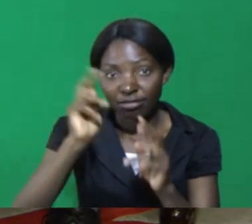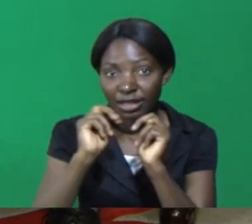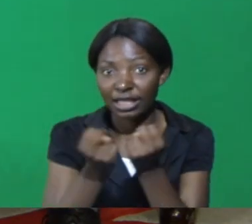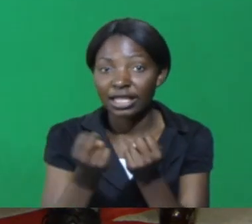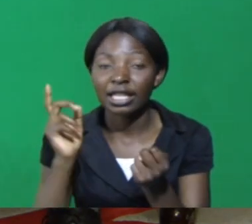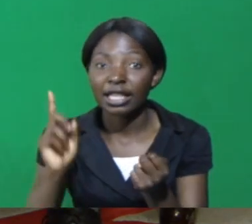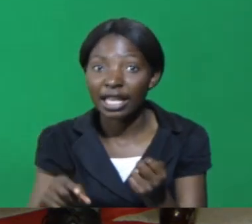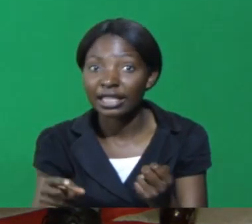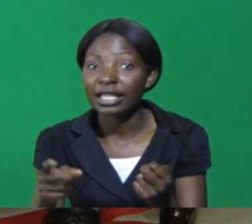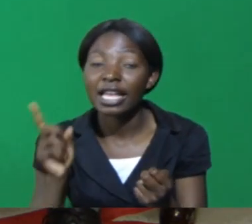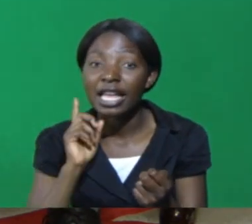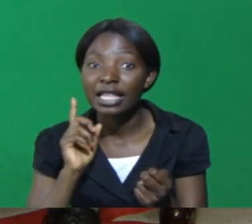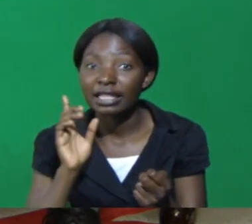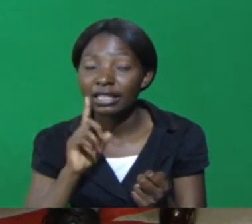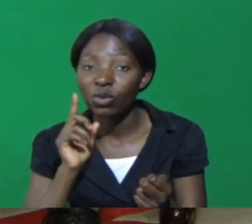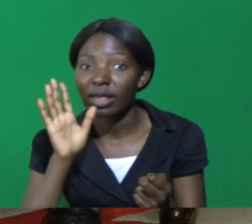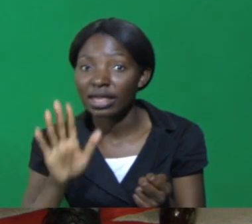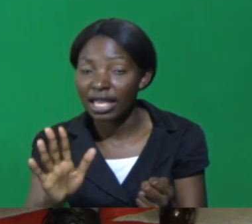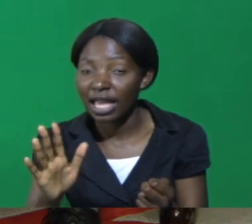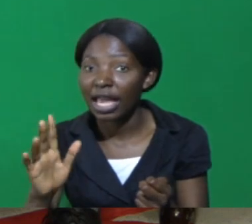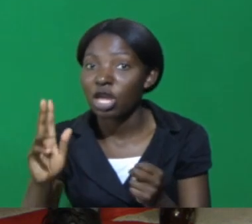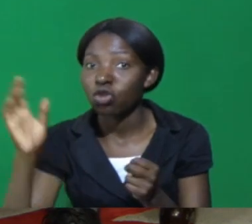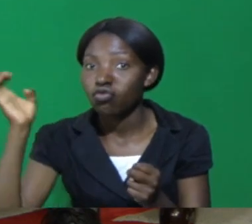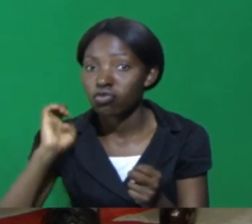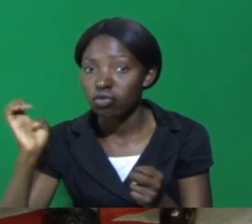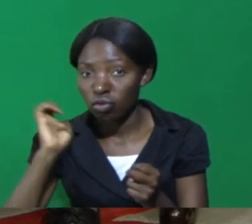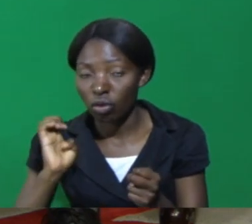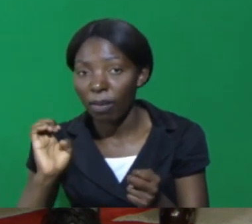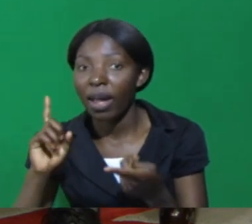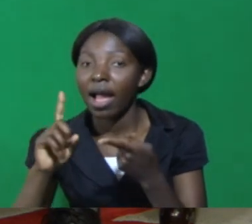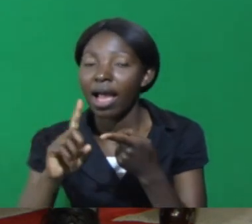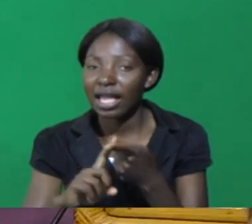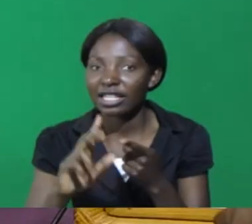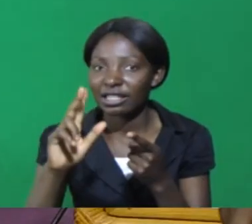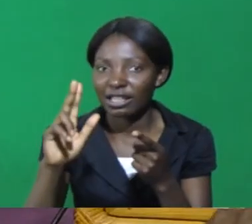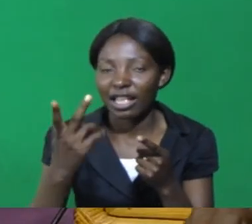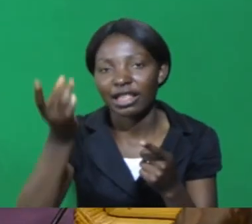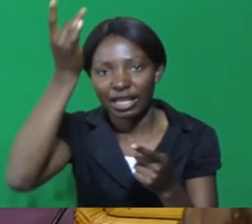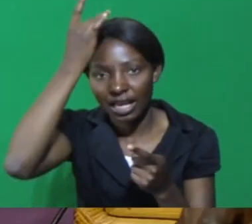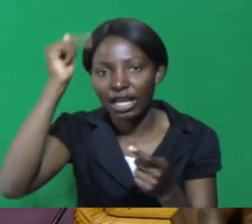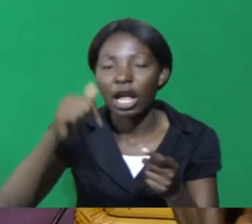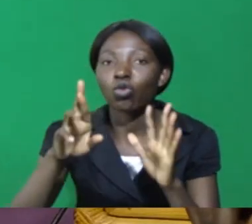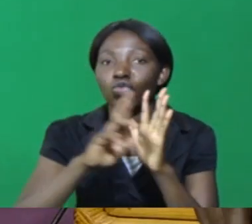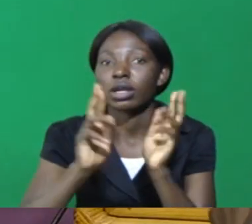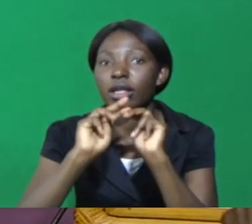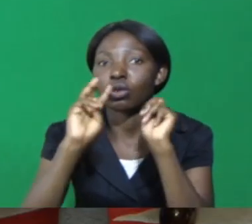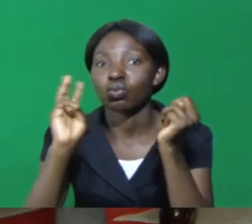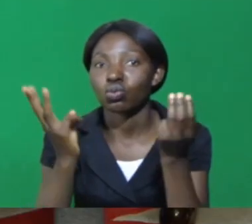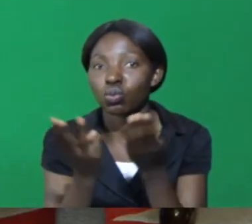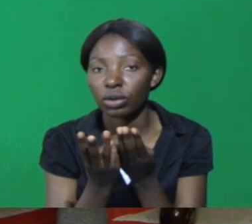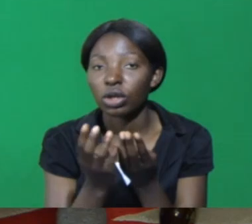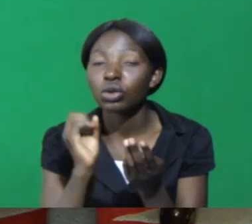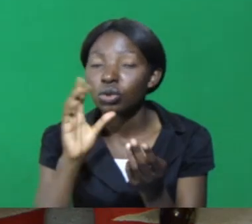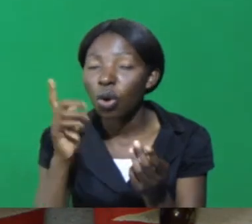inenge ichitonga pamwe chete neuya akazouya kumashure ari wechi8. Saka panouya Jesu